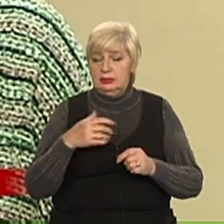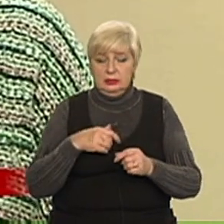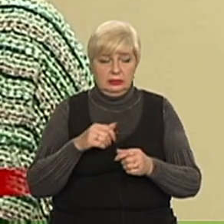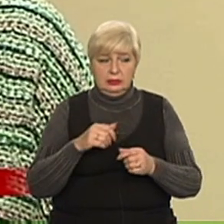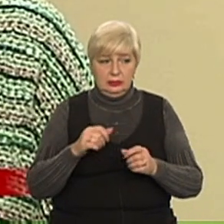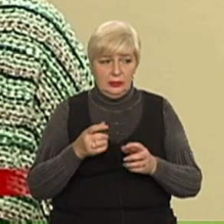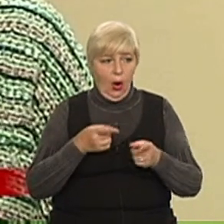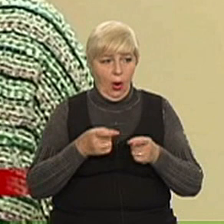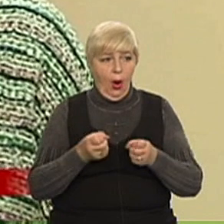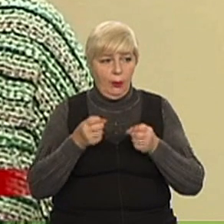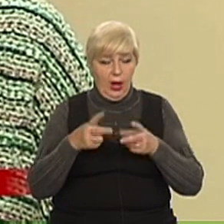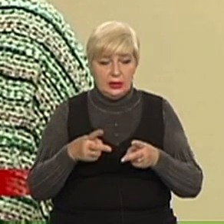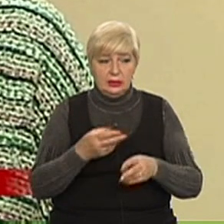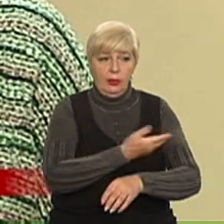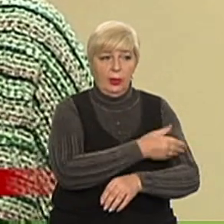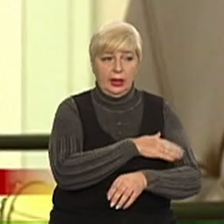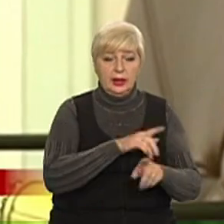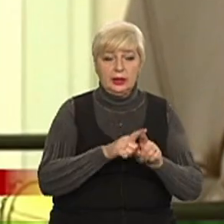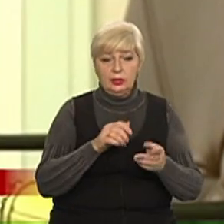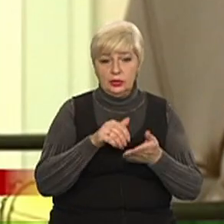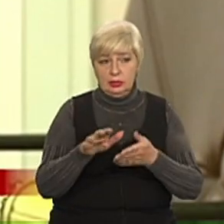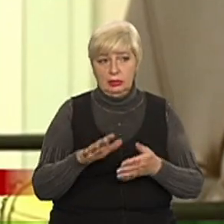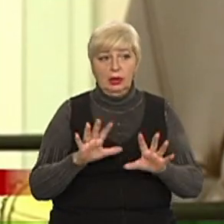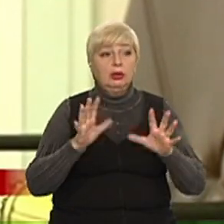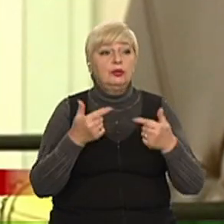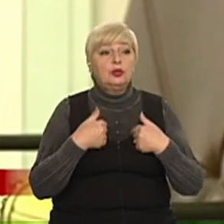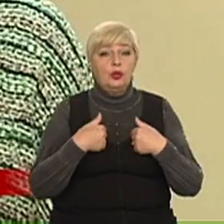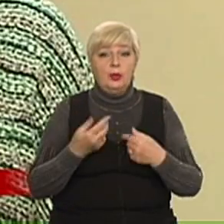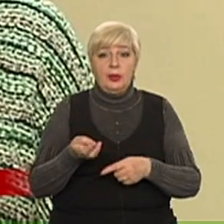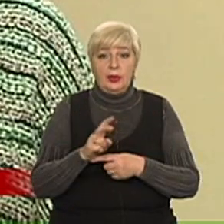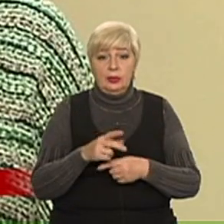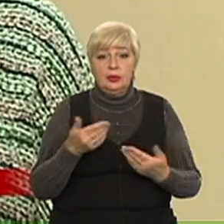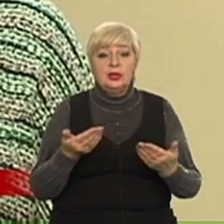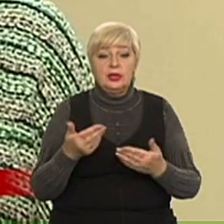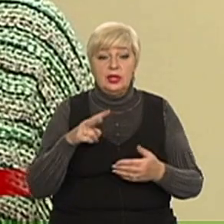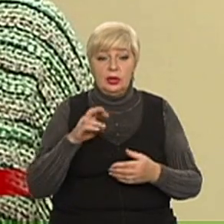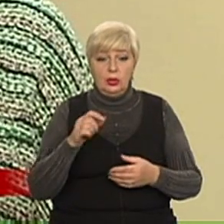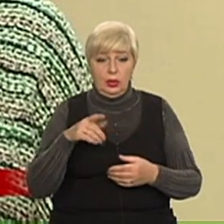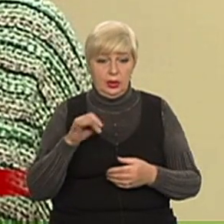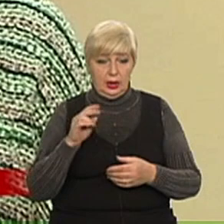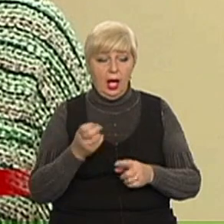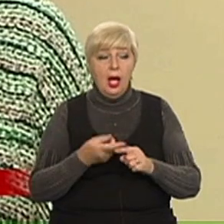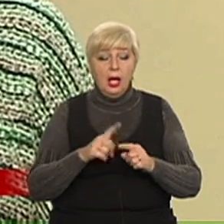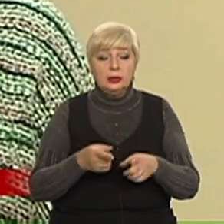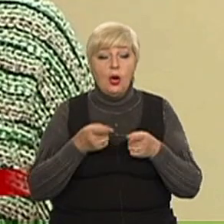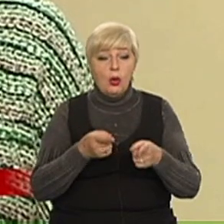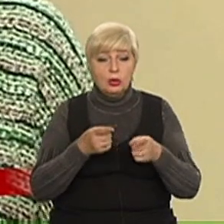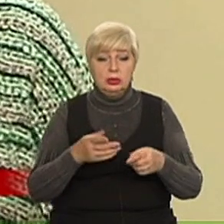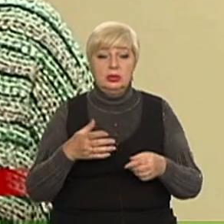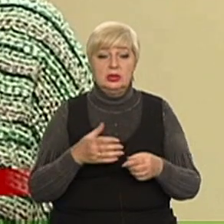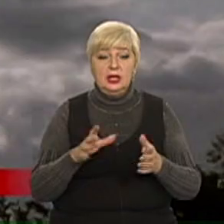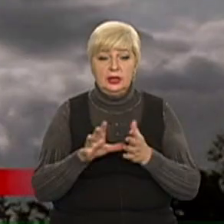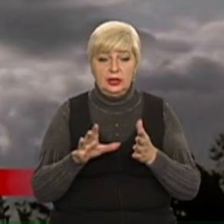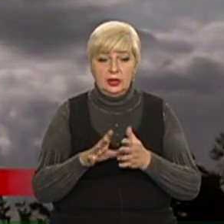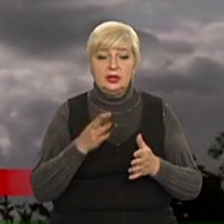отказались покупать. Поляки тоже отказались. И вдруг тут приходим мы. Но где логика вообще? Это угроза энергетической и